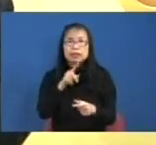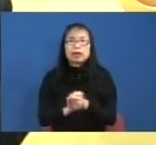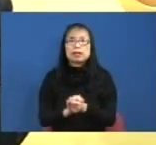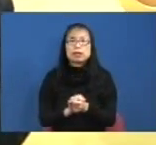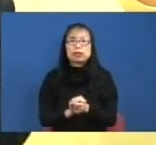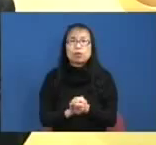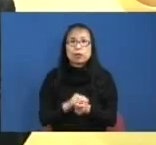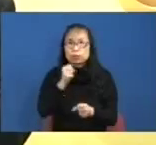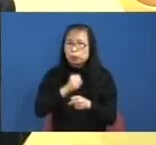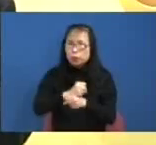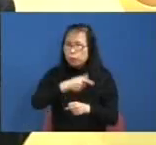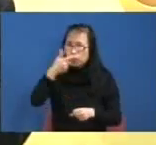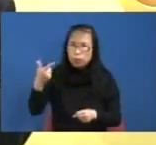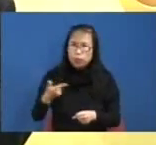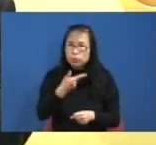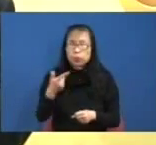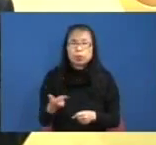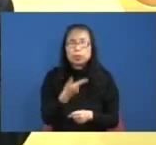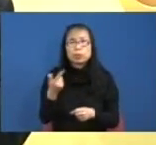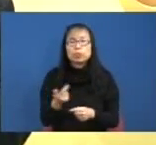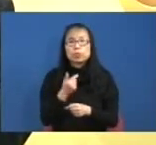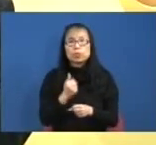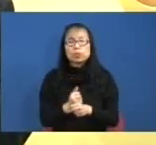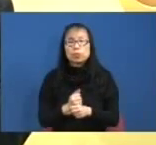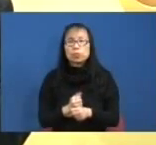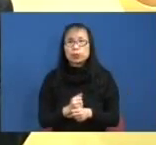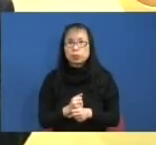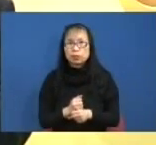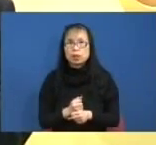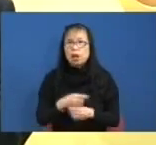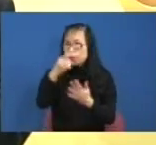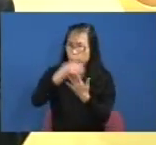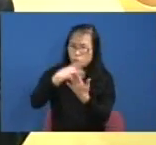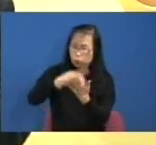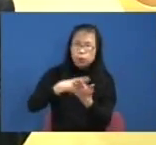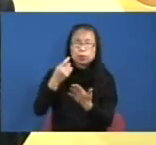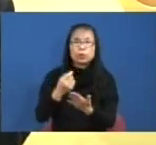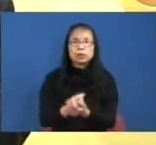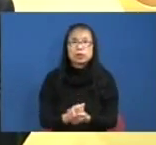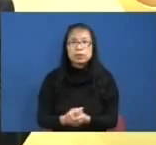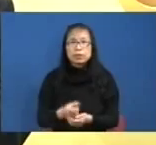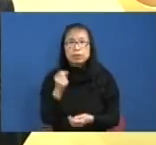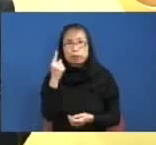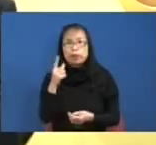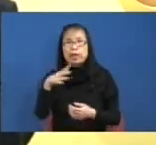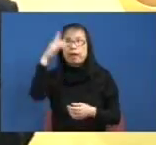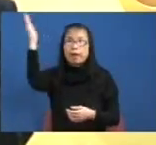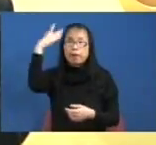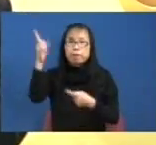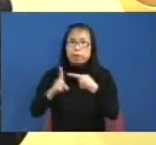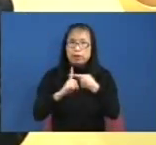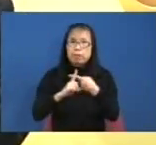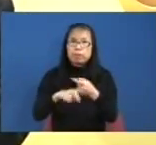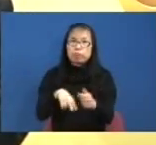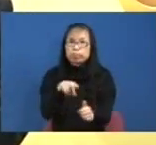咧，就做咗好多即係做措施嘅。咁特別喺嗰個風險評估嗰度